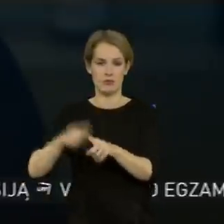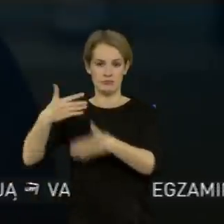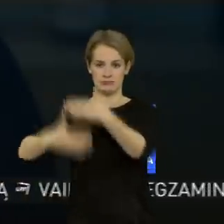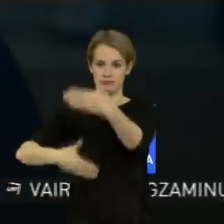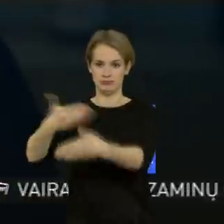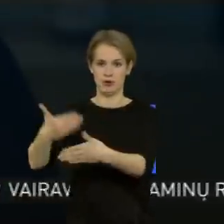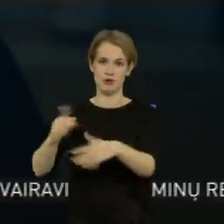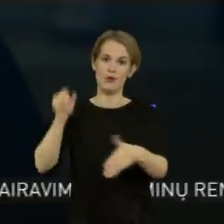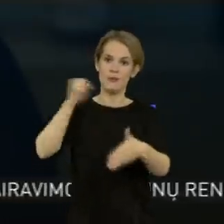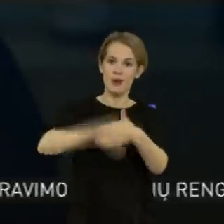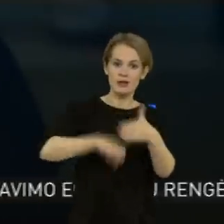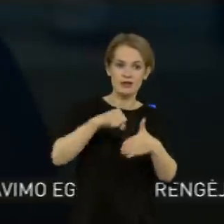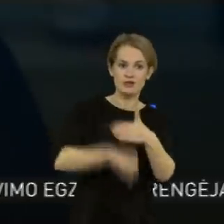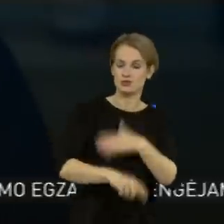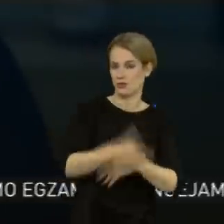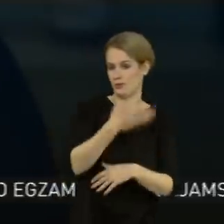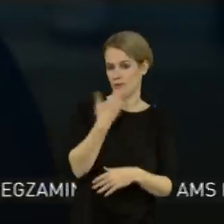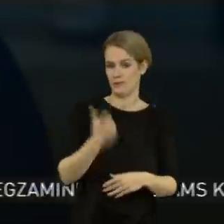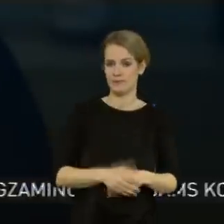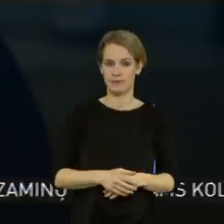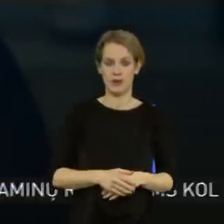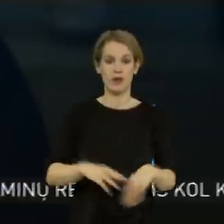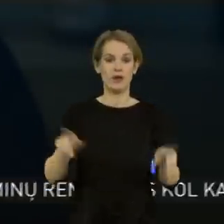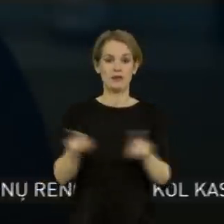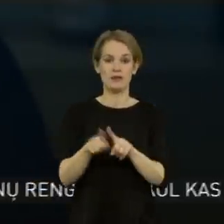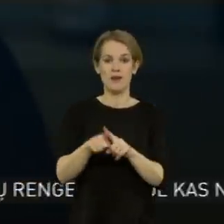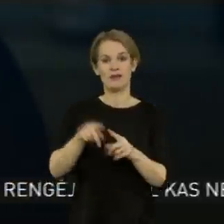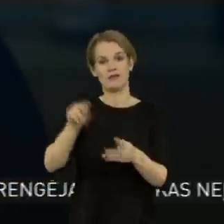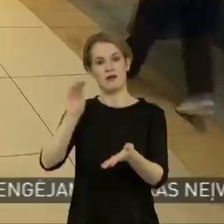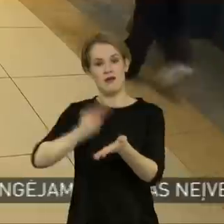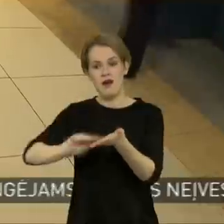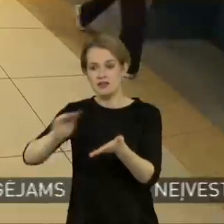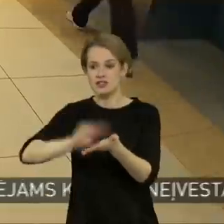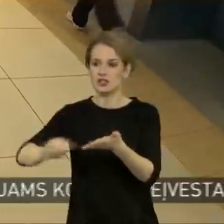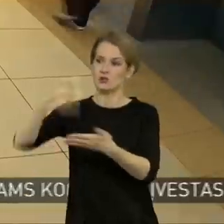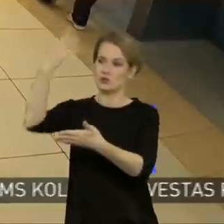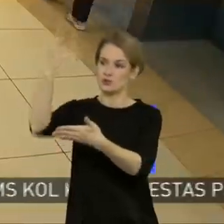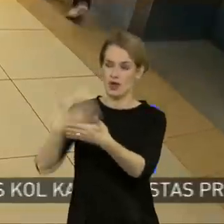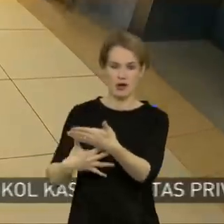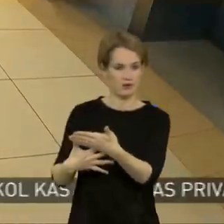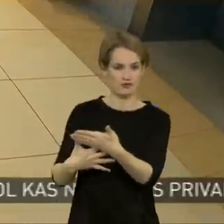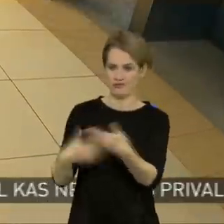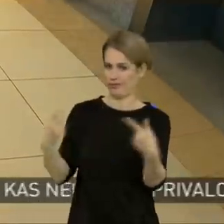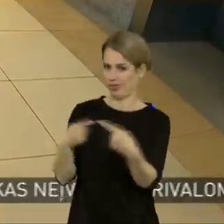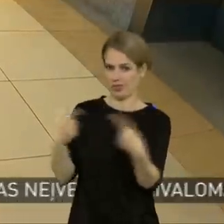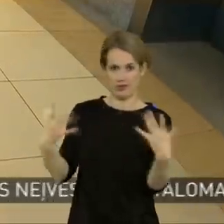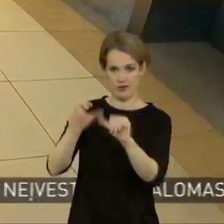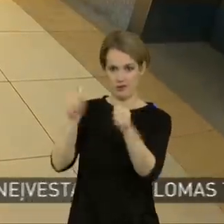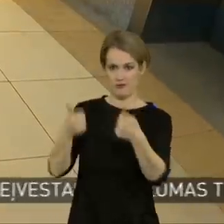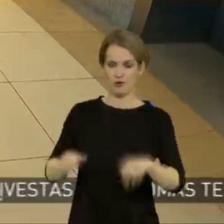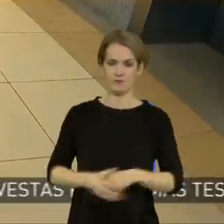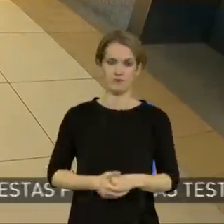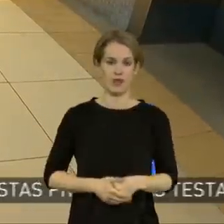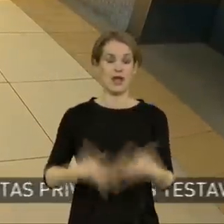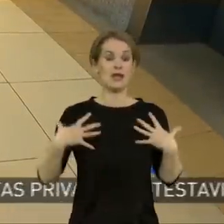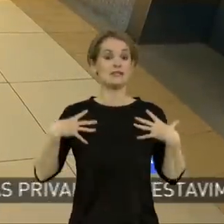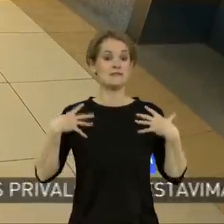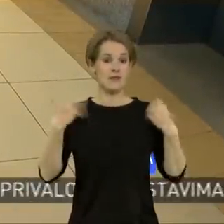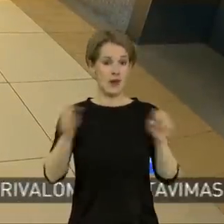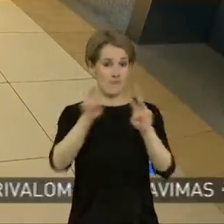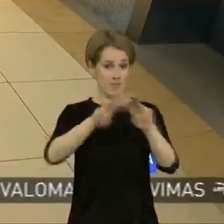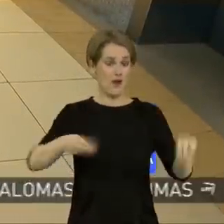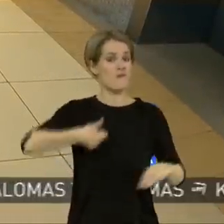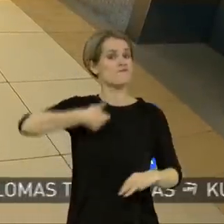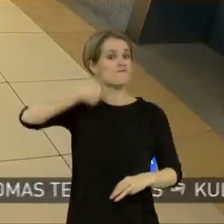negali. Ir rankinių sąrašų sudarimų taip pat būti neturėjo. Sveikatos apsaugos ministerija džiaugiasi vakar paskiepyta daugiausiai iki